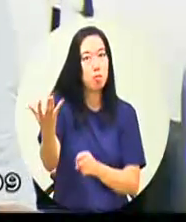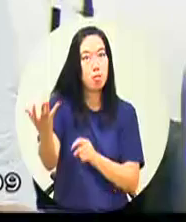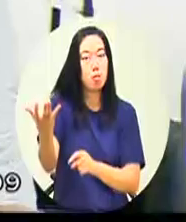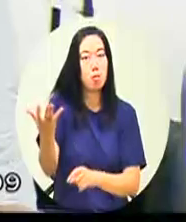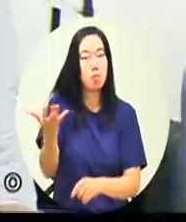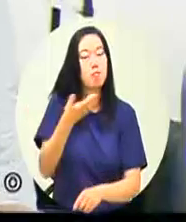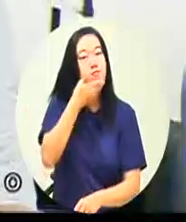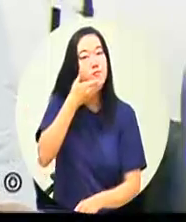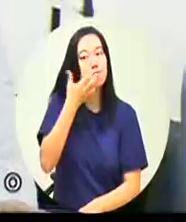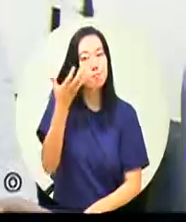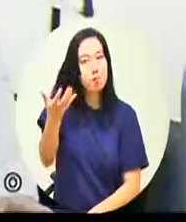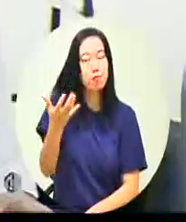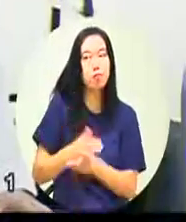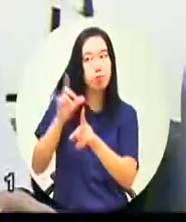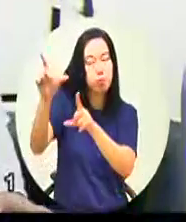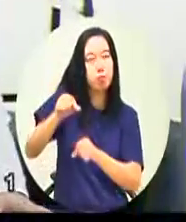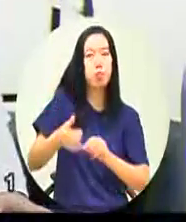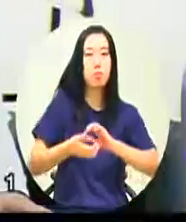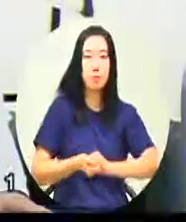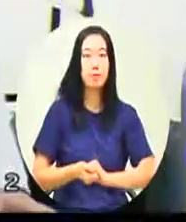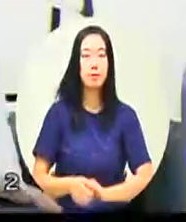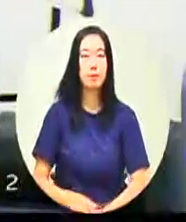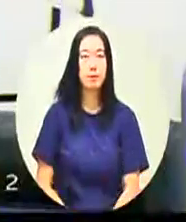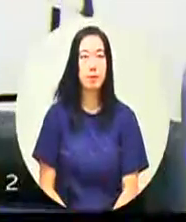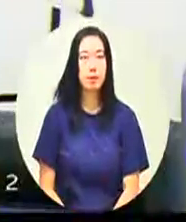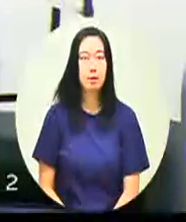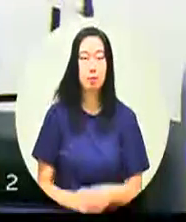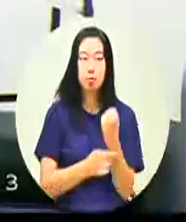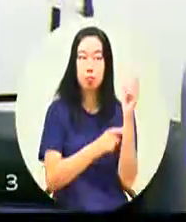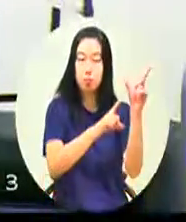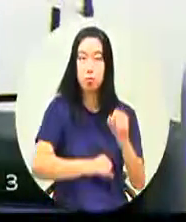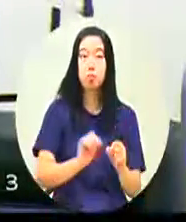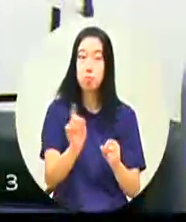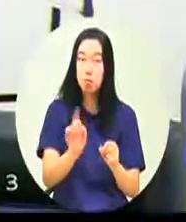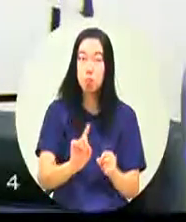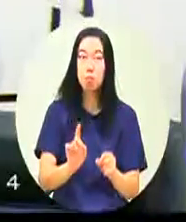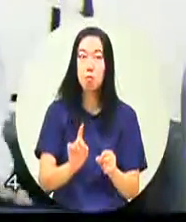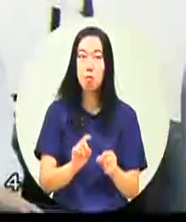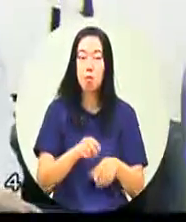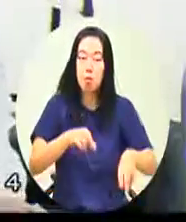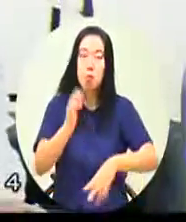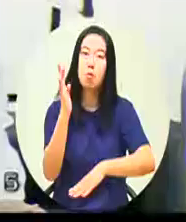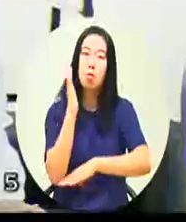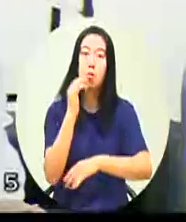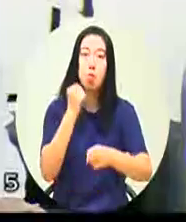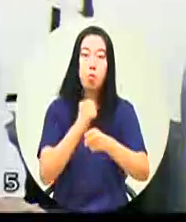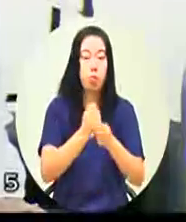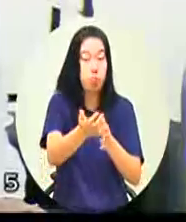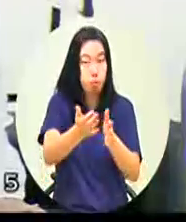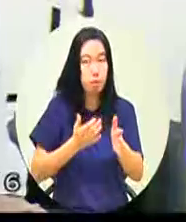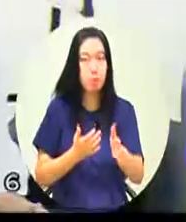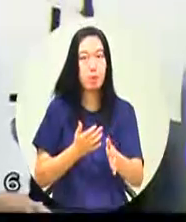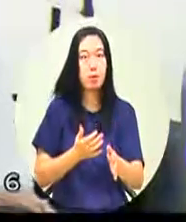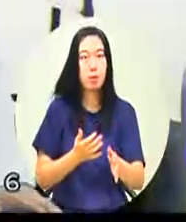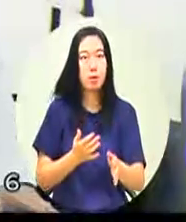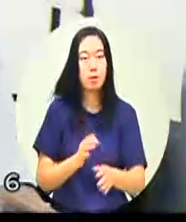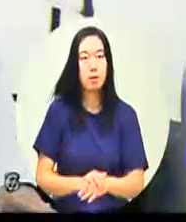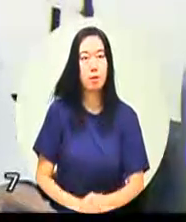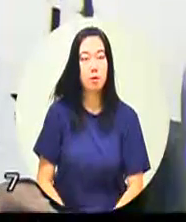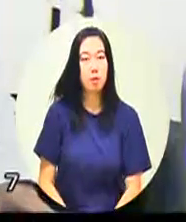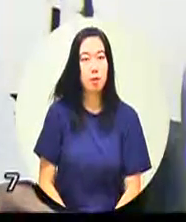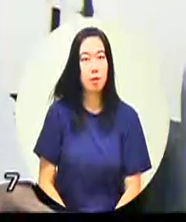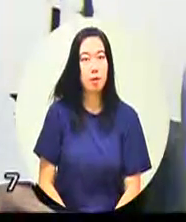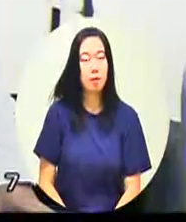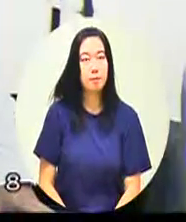利益作为政策的决定哦。那在依法等于说就是在依法行政的前提之下，守护大多数